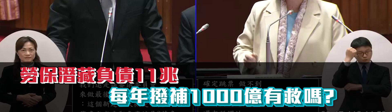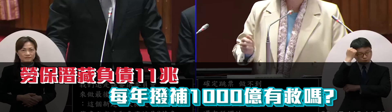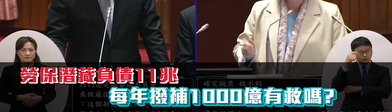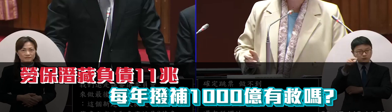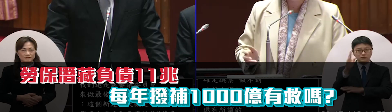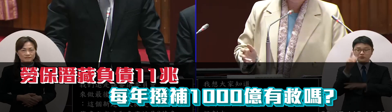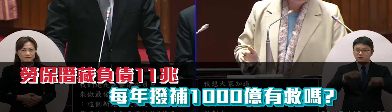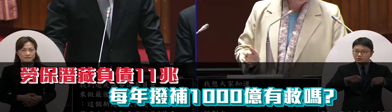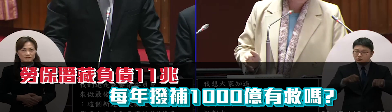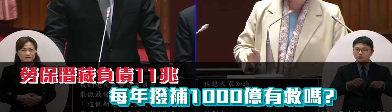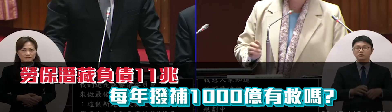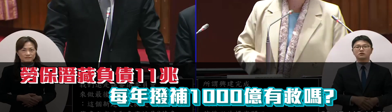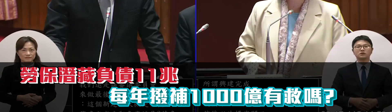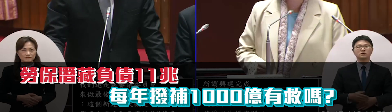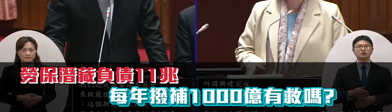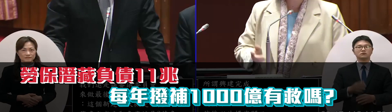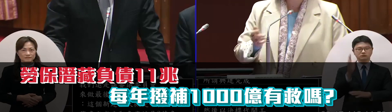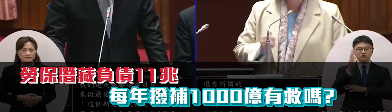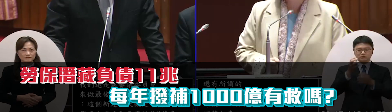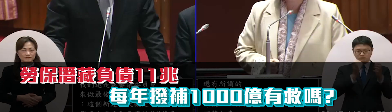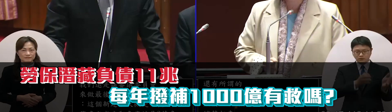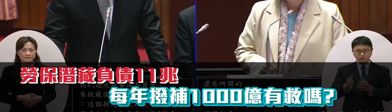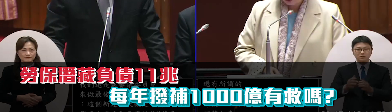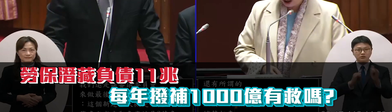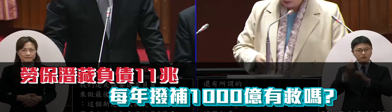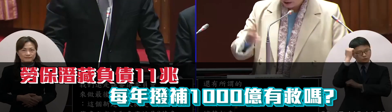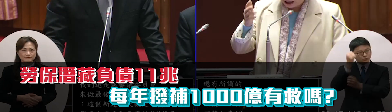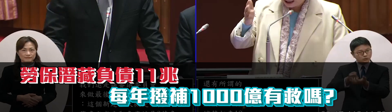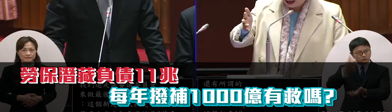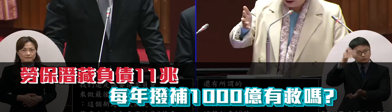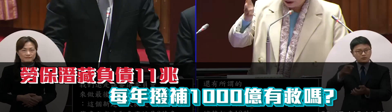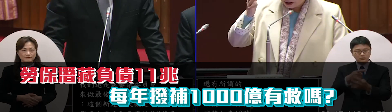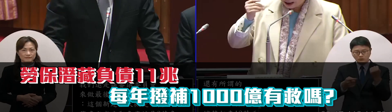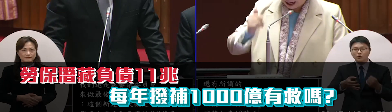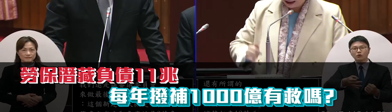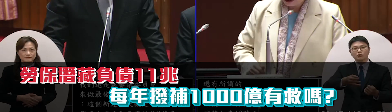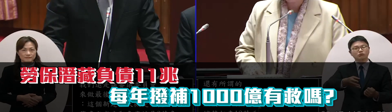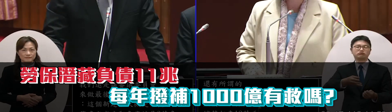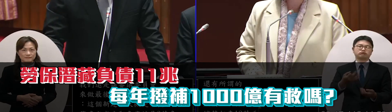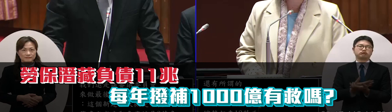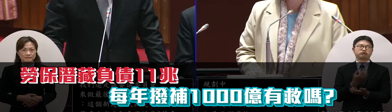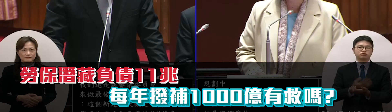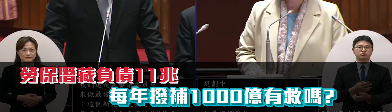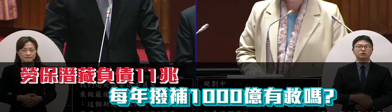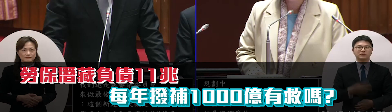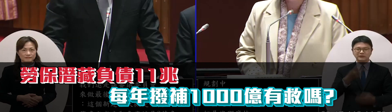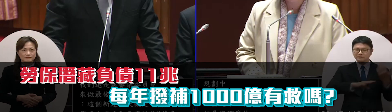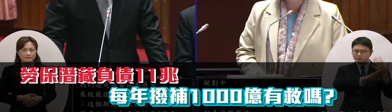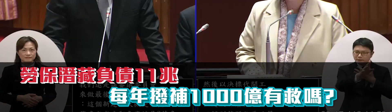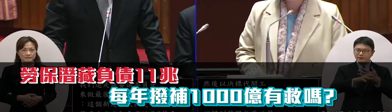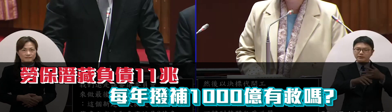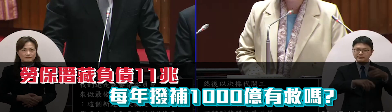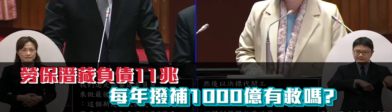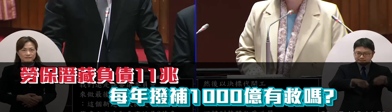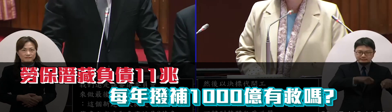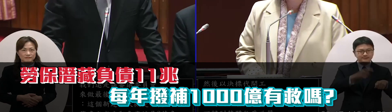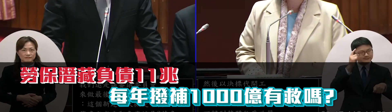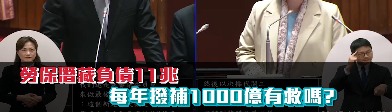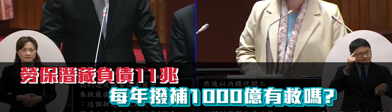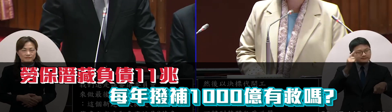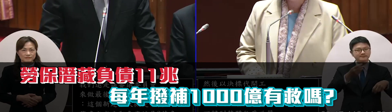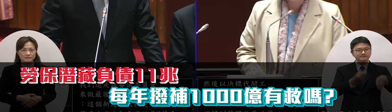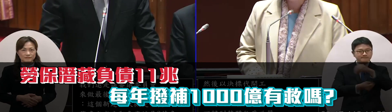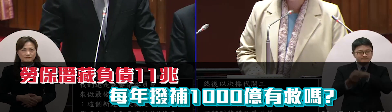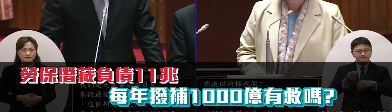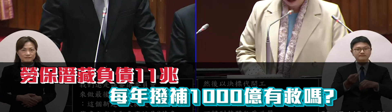需之间，以国家新建的社宅是不足的，这个是事实。所以部长您才会有其他的这个政策来开始想要调整我